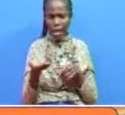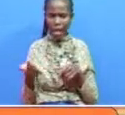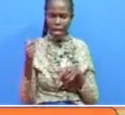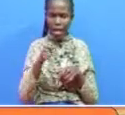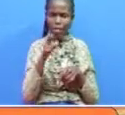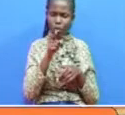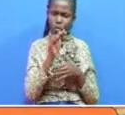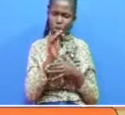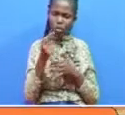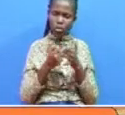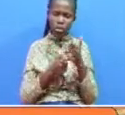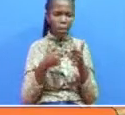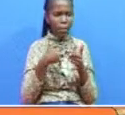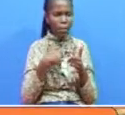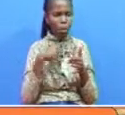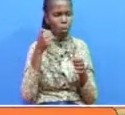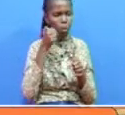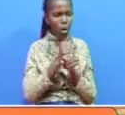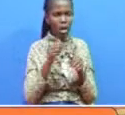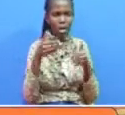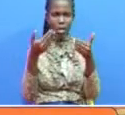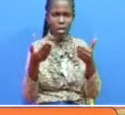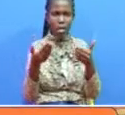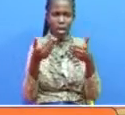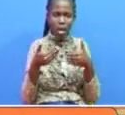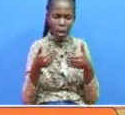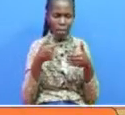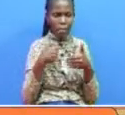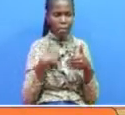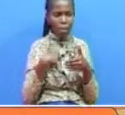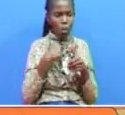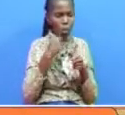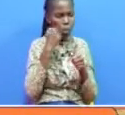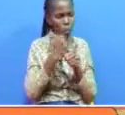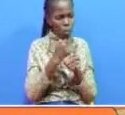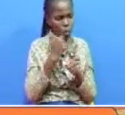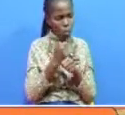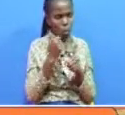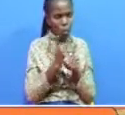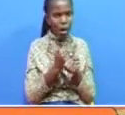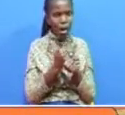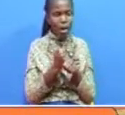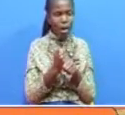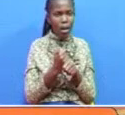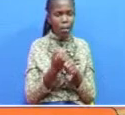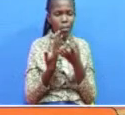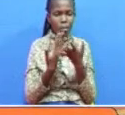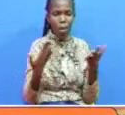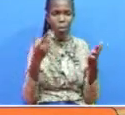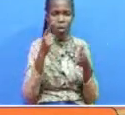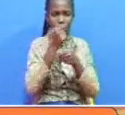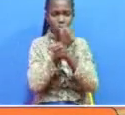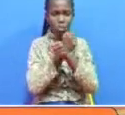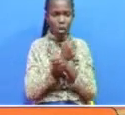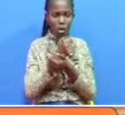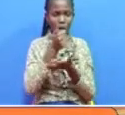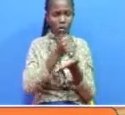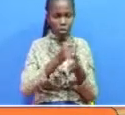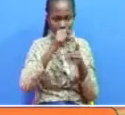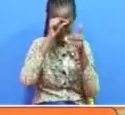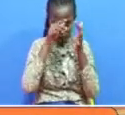muboye munenge wiya ni mudhuku meta musubi na mungami wa mali yenu ofisini wa ngavana